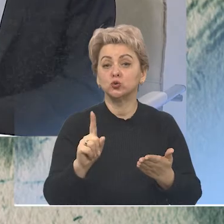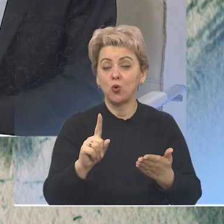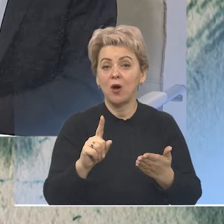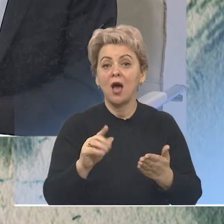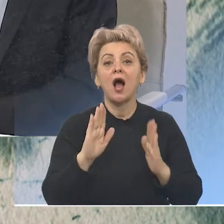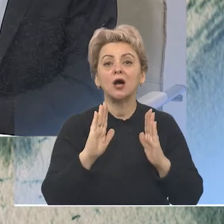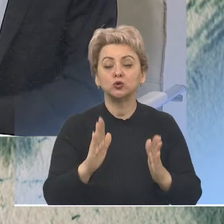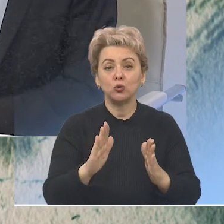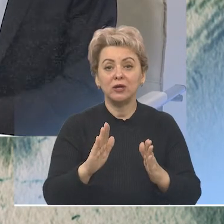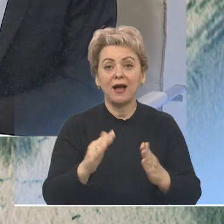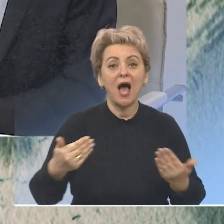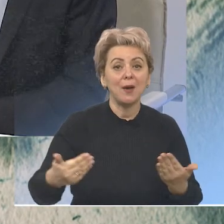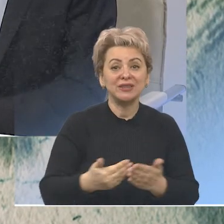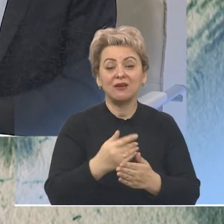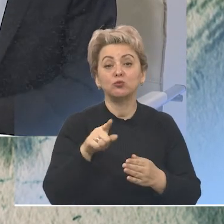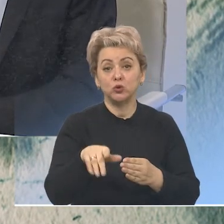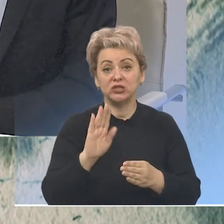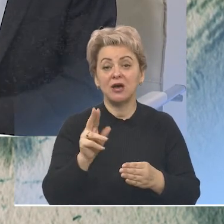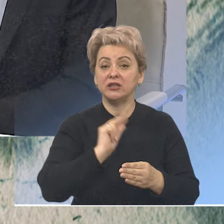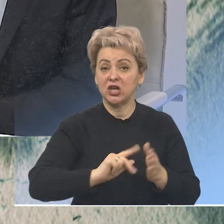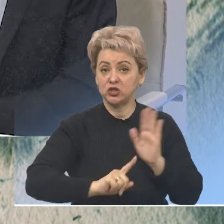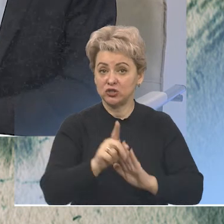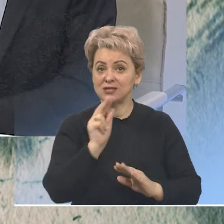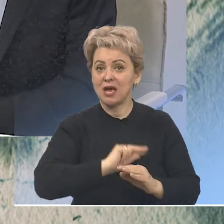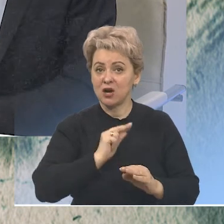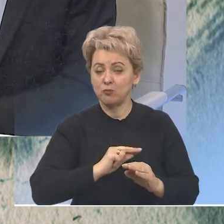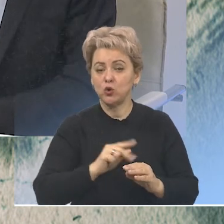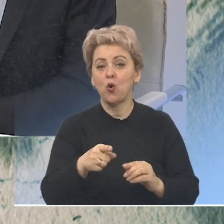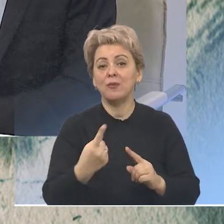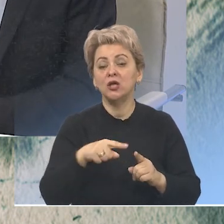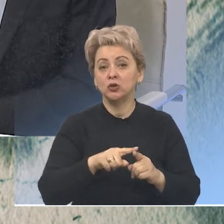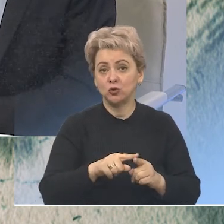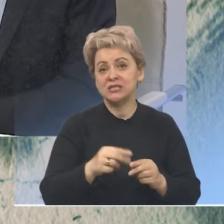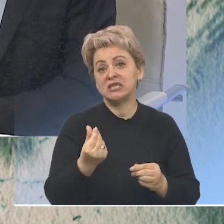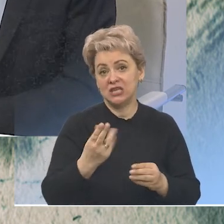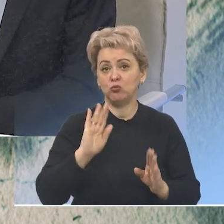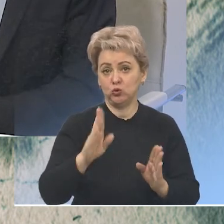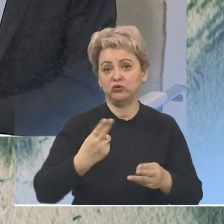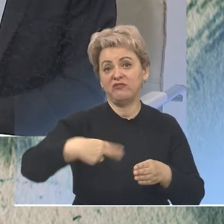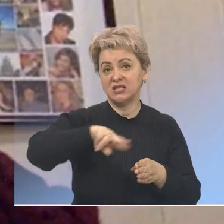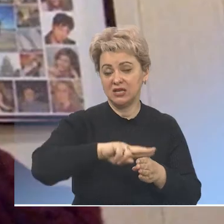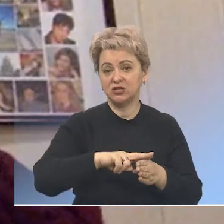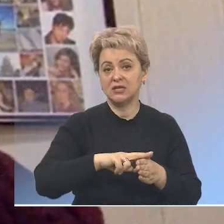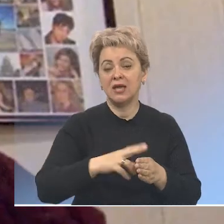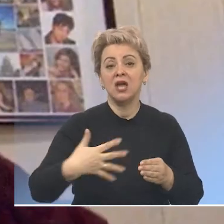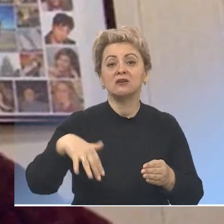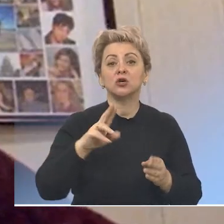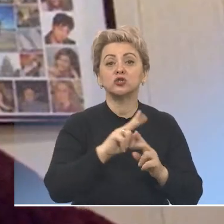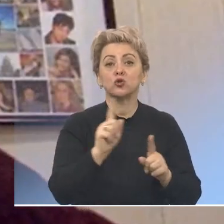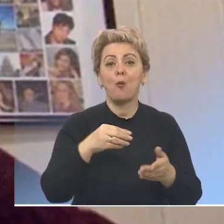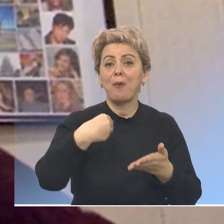уверена, что как только возобновится деятельность в этом объеме, денежные средства будут возвращены. Там,